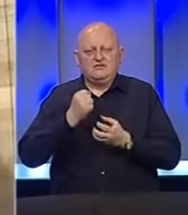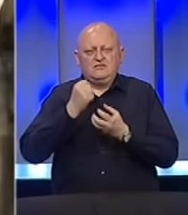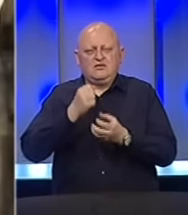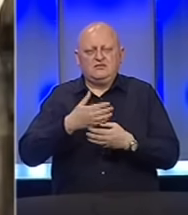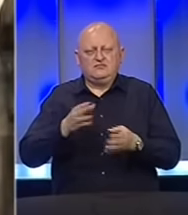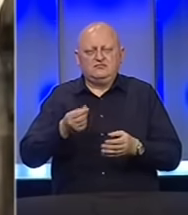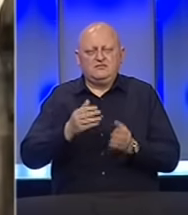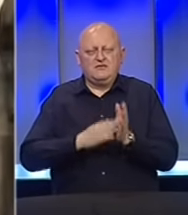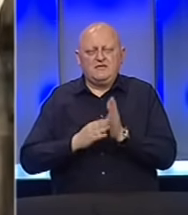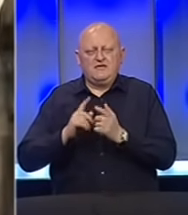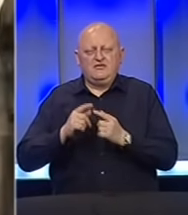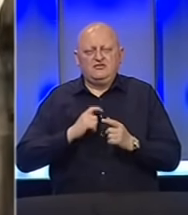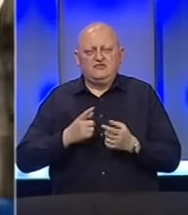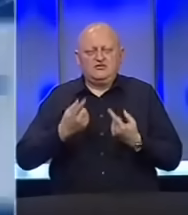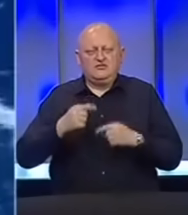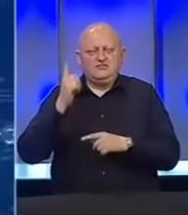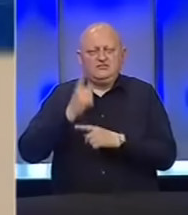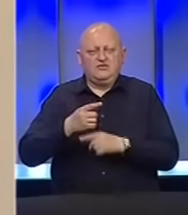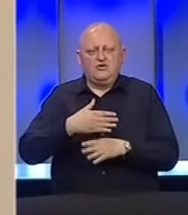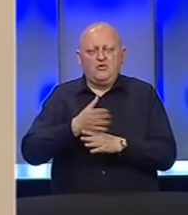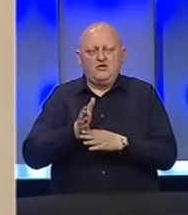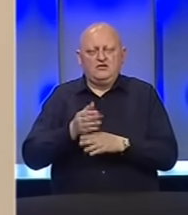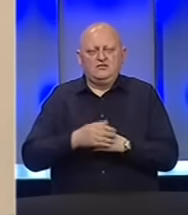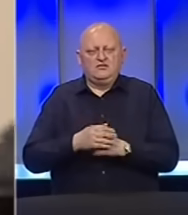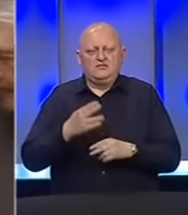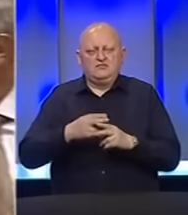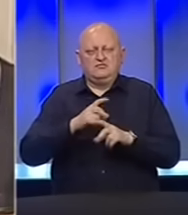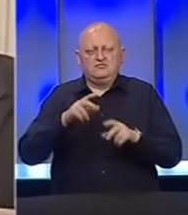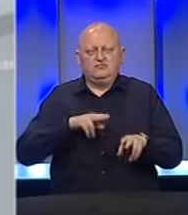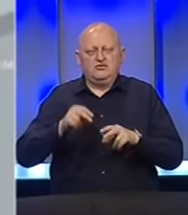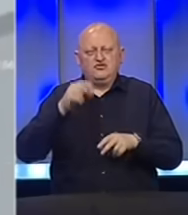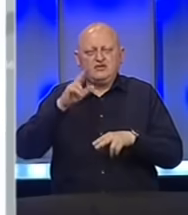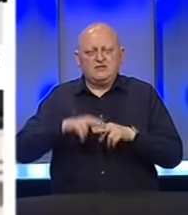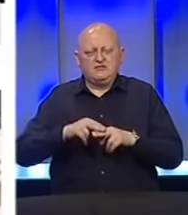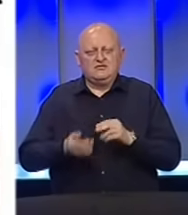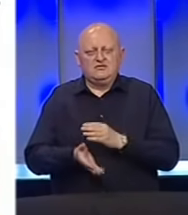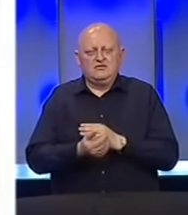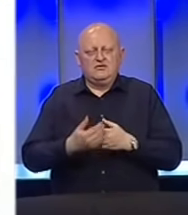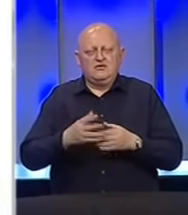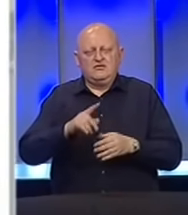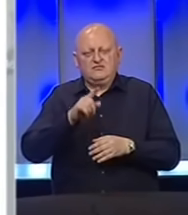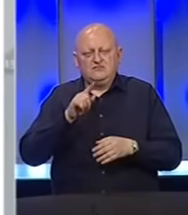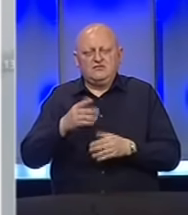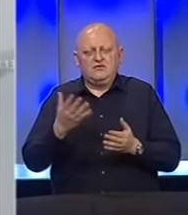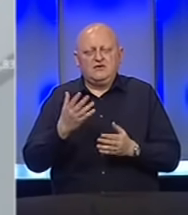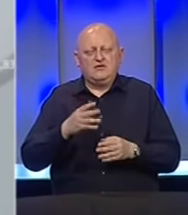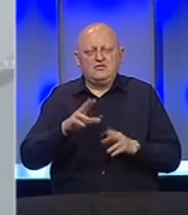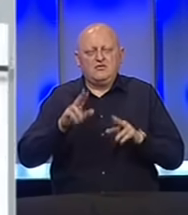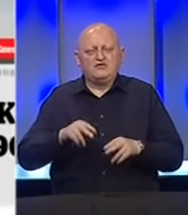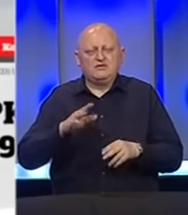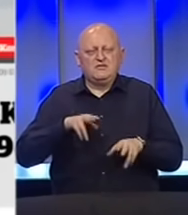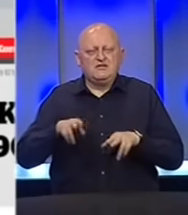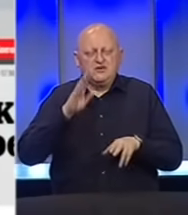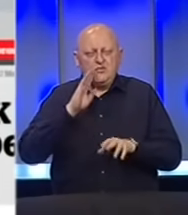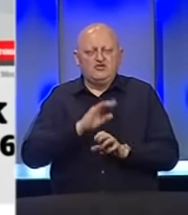deblokadi novca MMF-a, čeka se posebna odluka o raspodjeli. Imenovanje ministra za ljudska prava i izbjeglice otvorilo pitanje kako se postaje ministar u